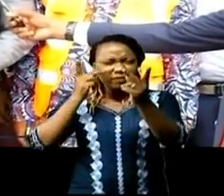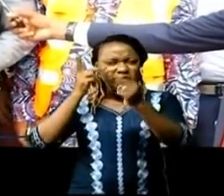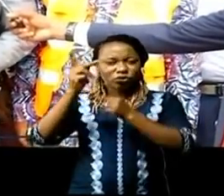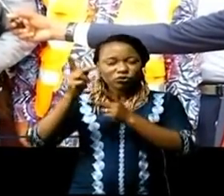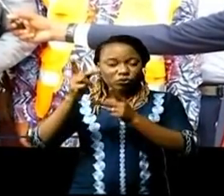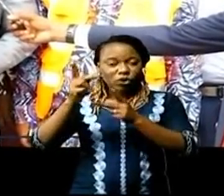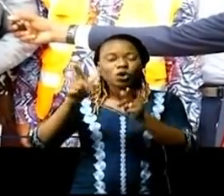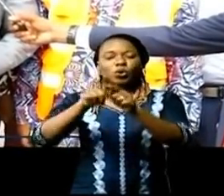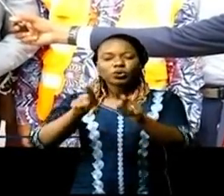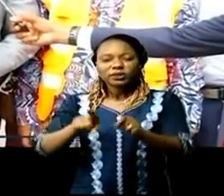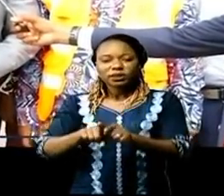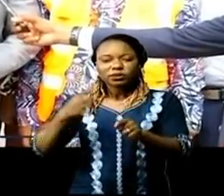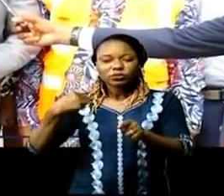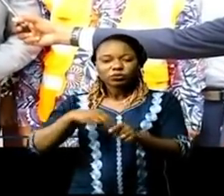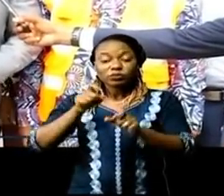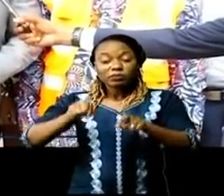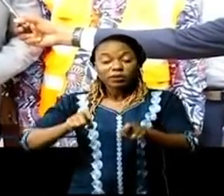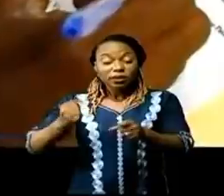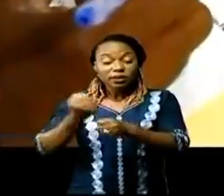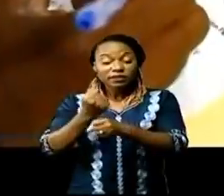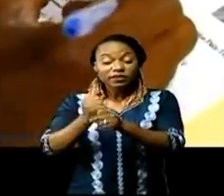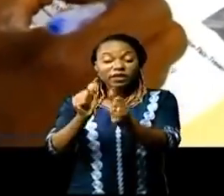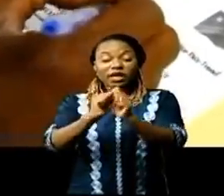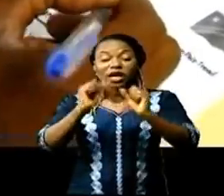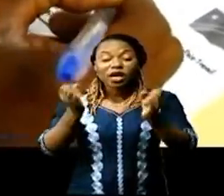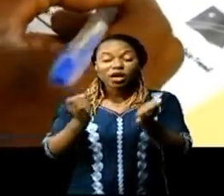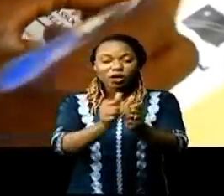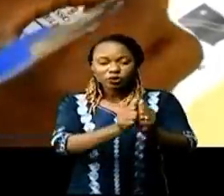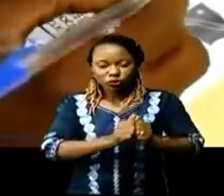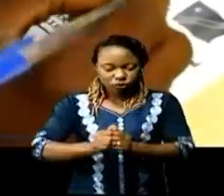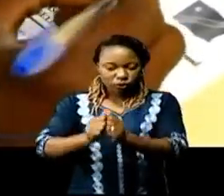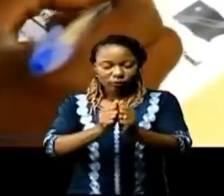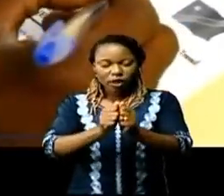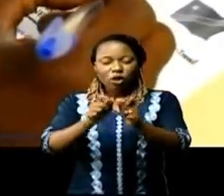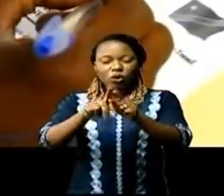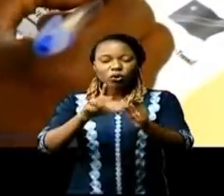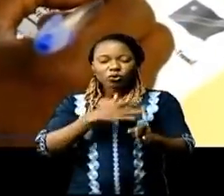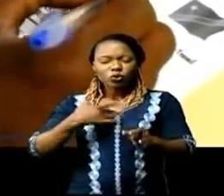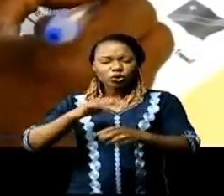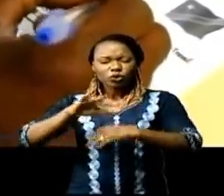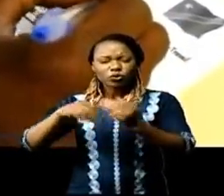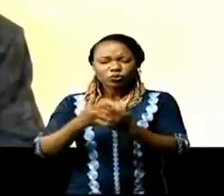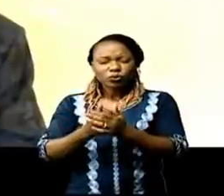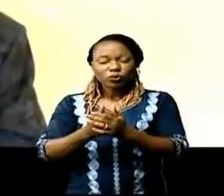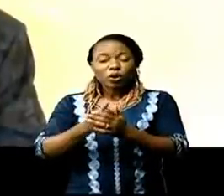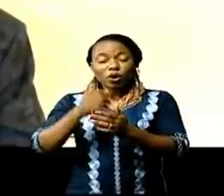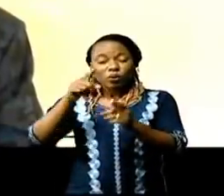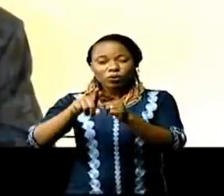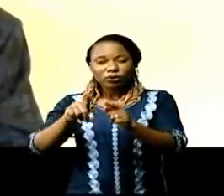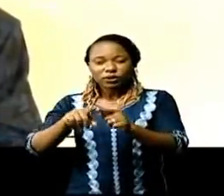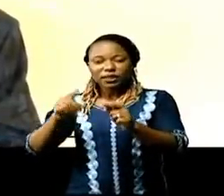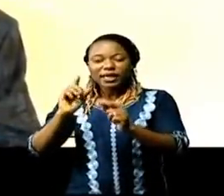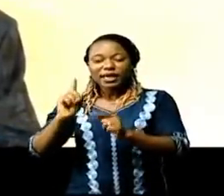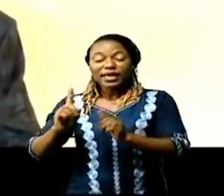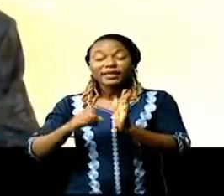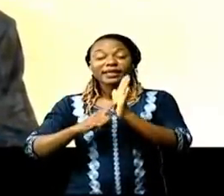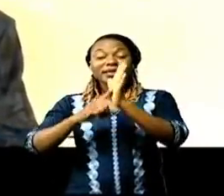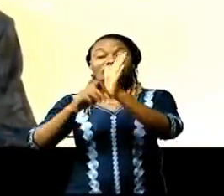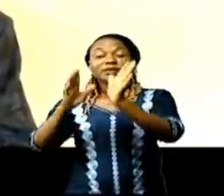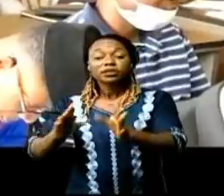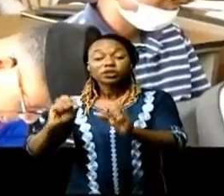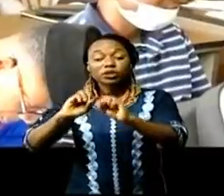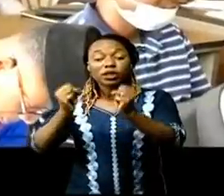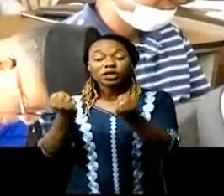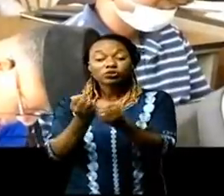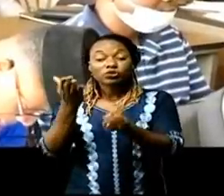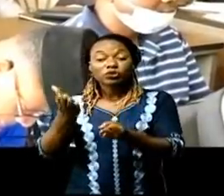pour que nous puissions désormais travailler ensemble. Au nom de tous et dans une belle unanimité, un des représentants de ces associations